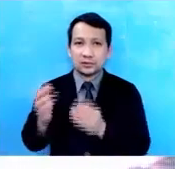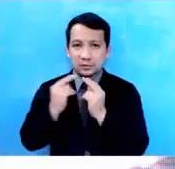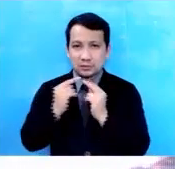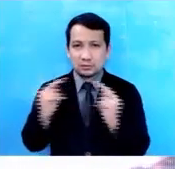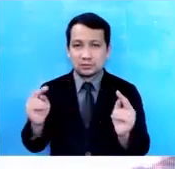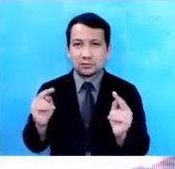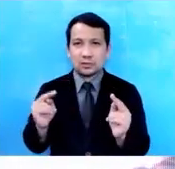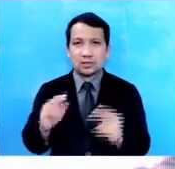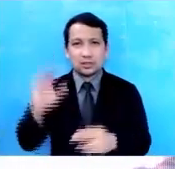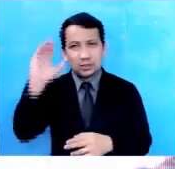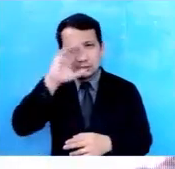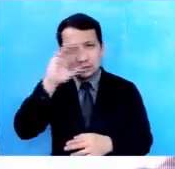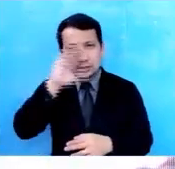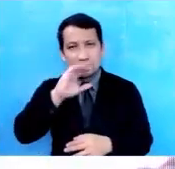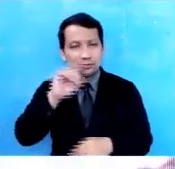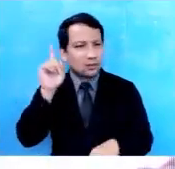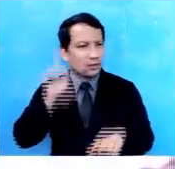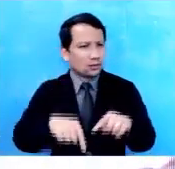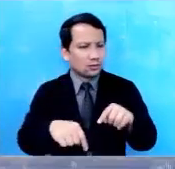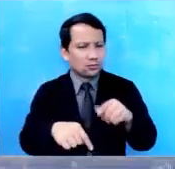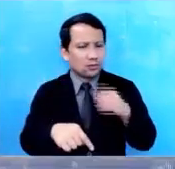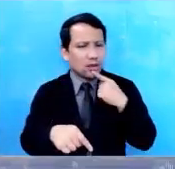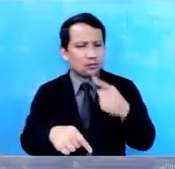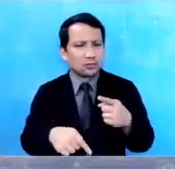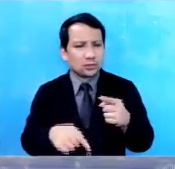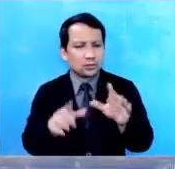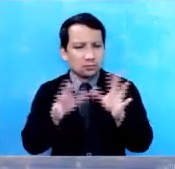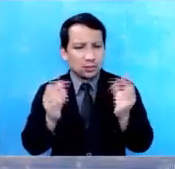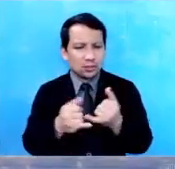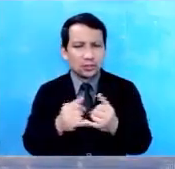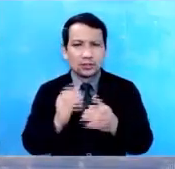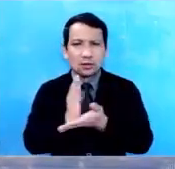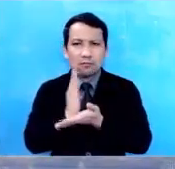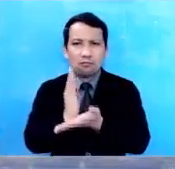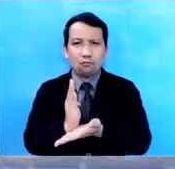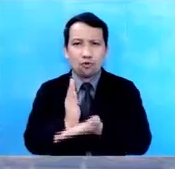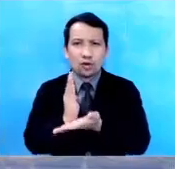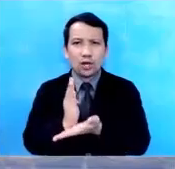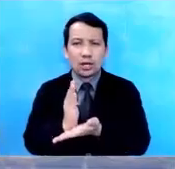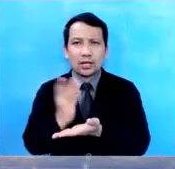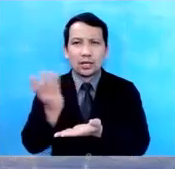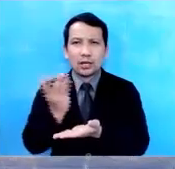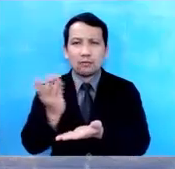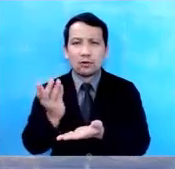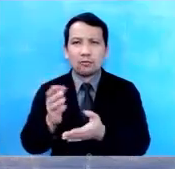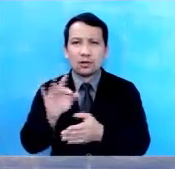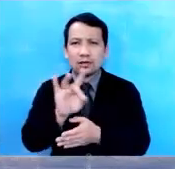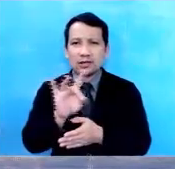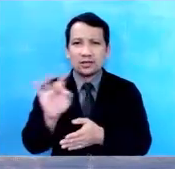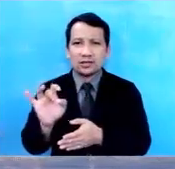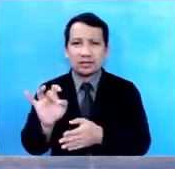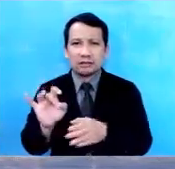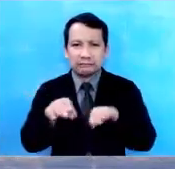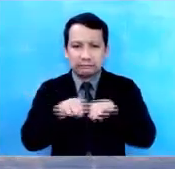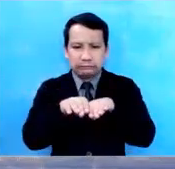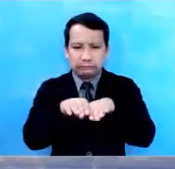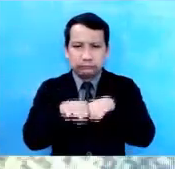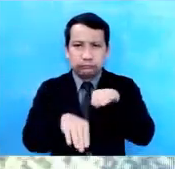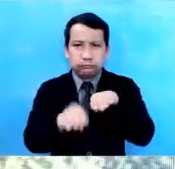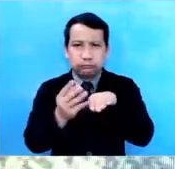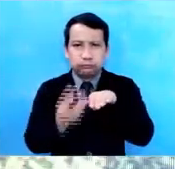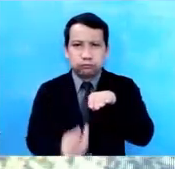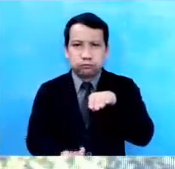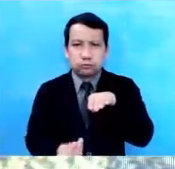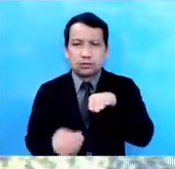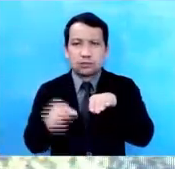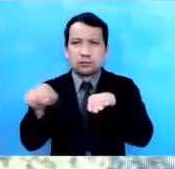hinana pero hindi makita ng mga opisyal na barangay sa Boracay ang sinasabing mahigit 800 sinkhole na na-discovery raw ng